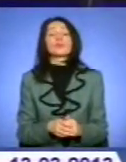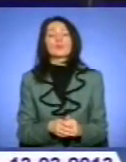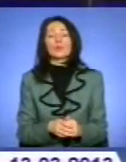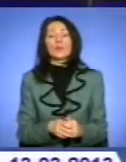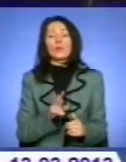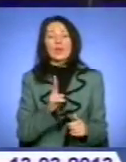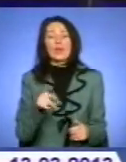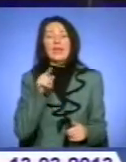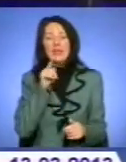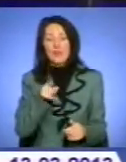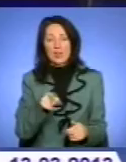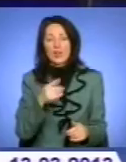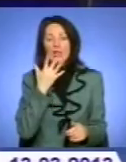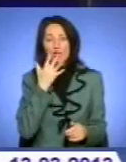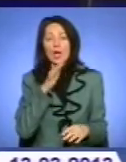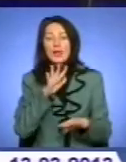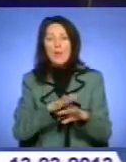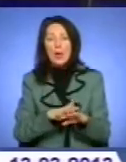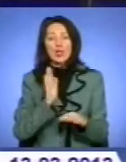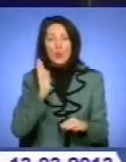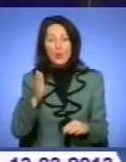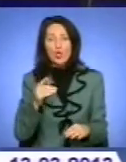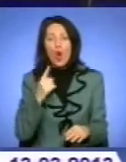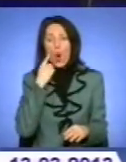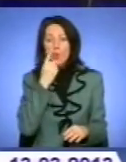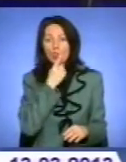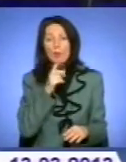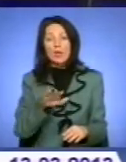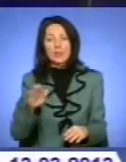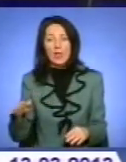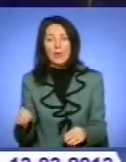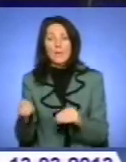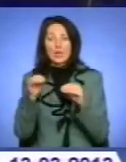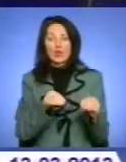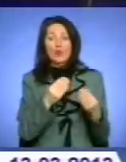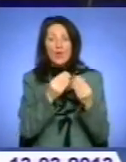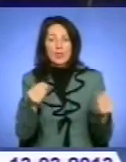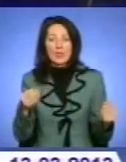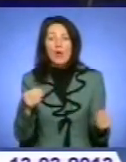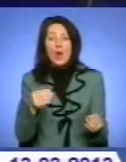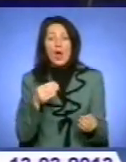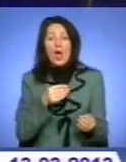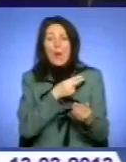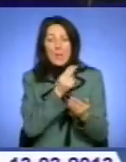чогось. Який він? Національний банк майбутнього очима дітей пересунув виставку малюнки переможців всеукраїнського